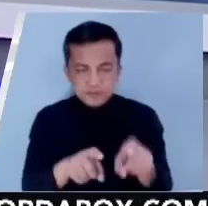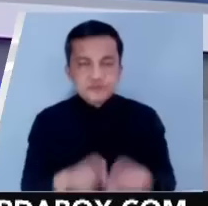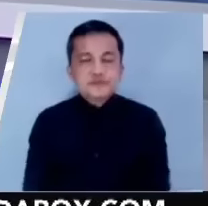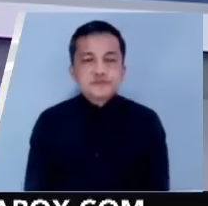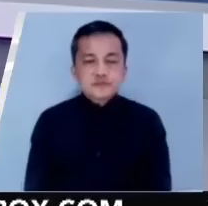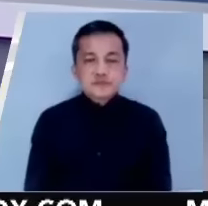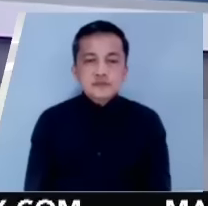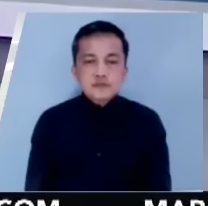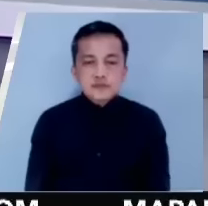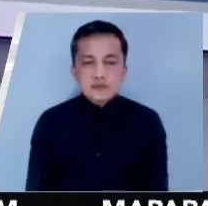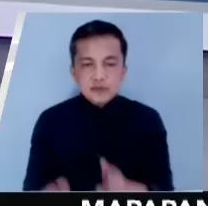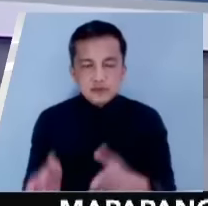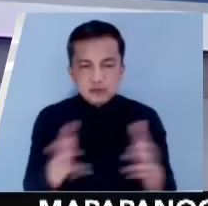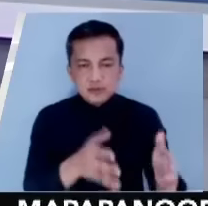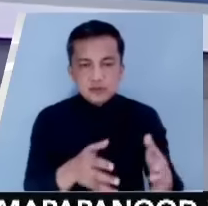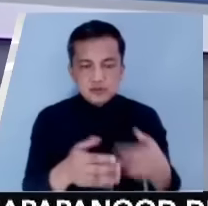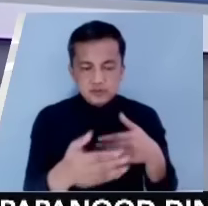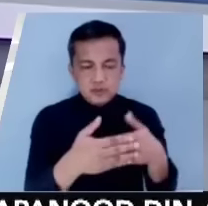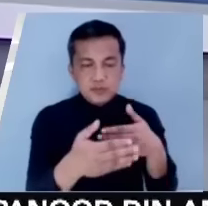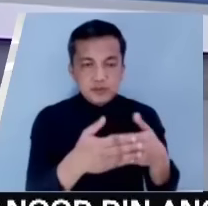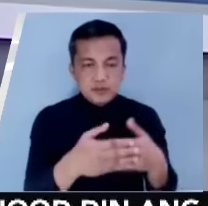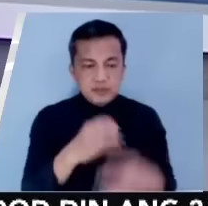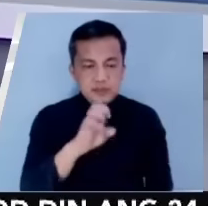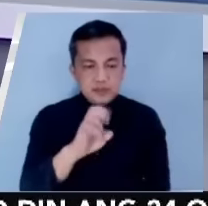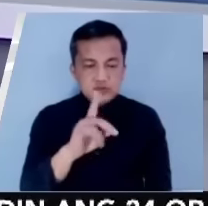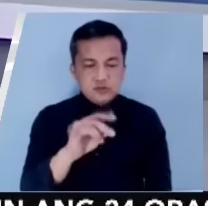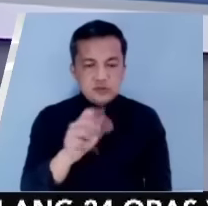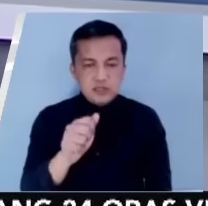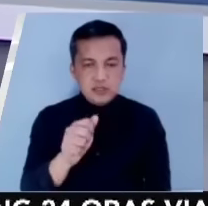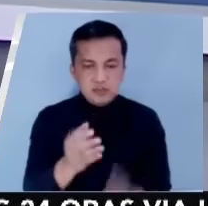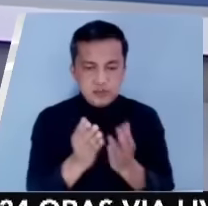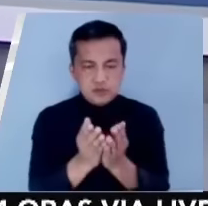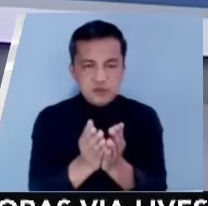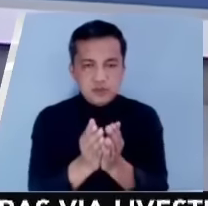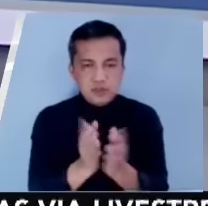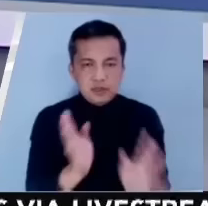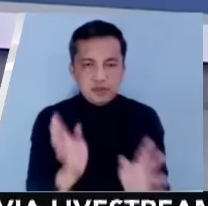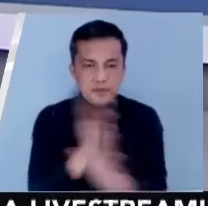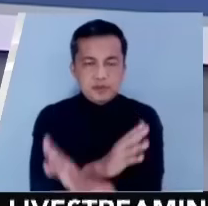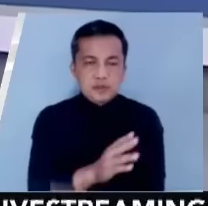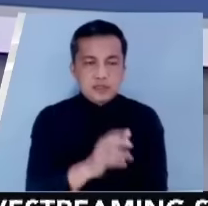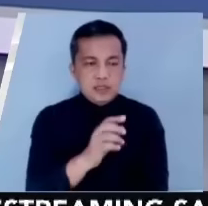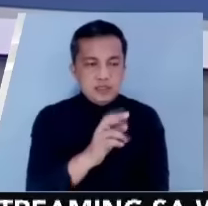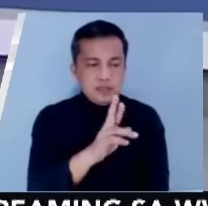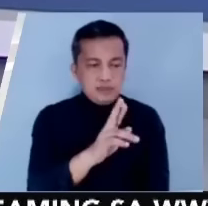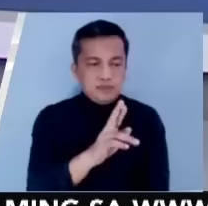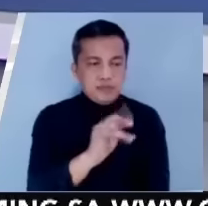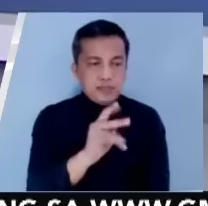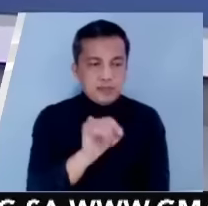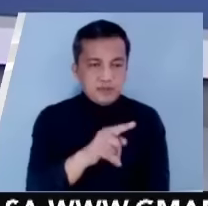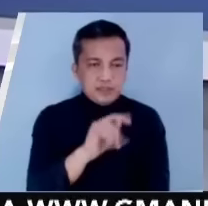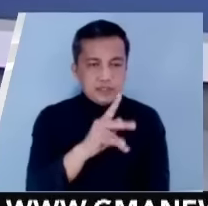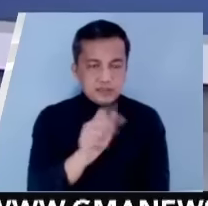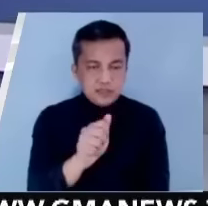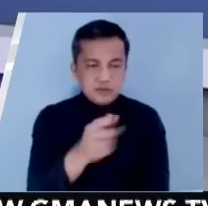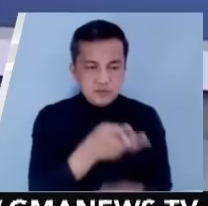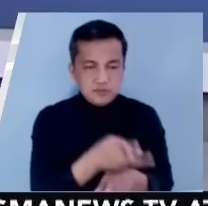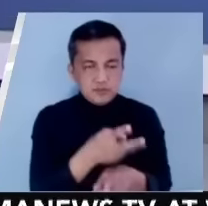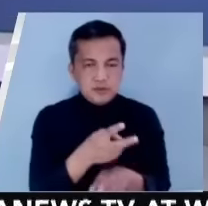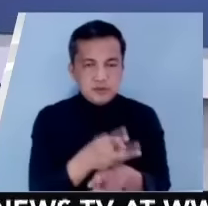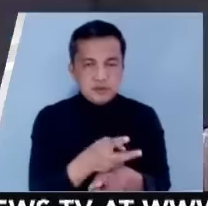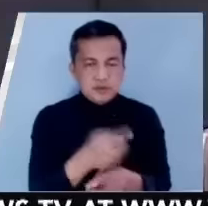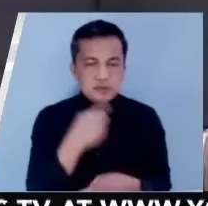Nakalapit na sa Escoda o Sabina Shoal ang barkong ipapalit sa BRP Teresa Magbanua para magbantay roon ayon sa National Maritime